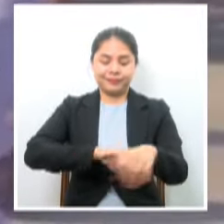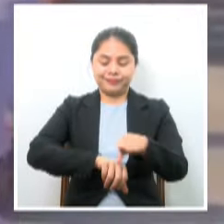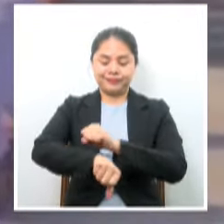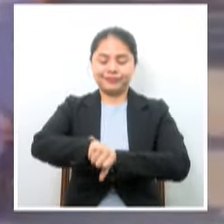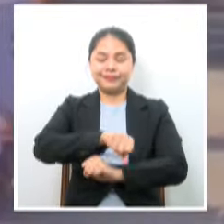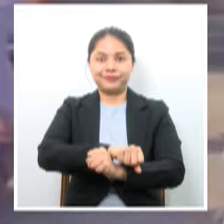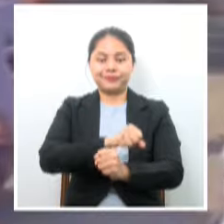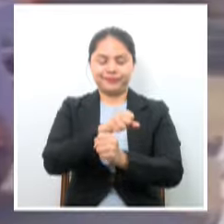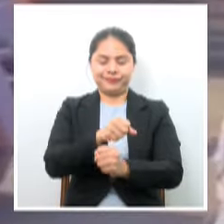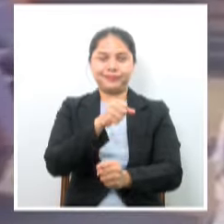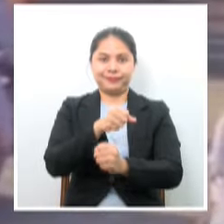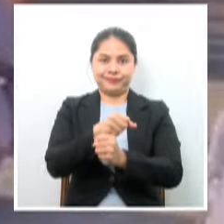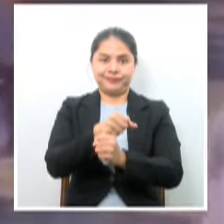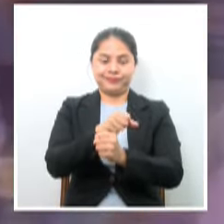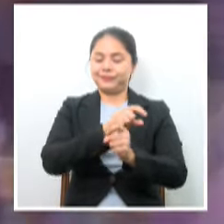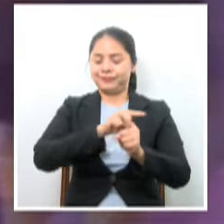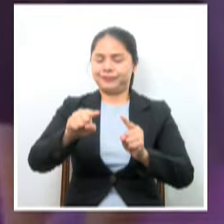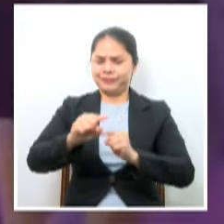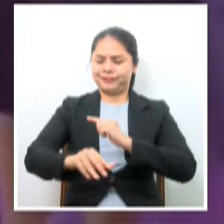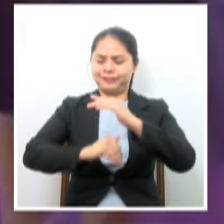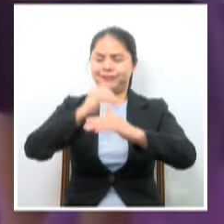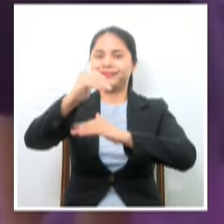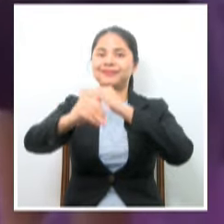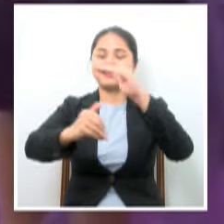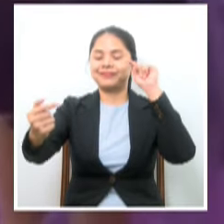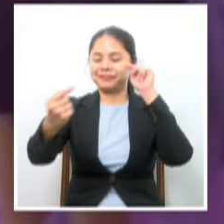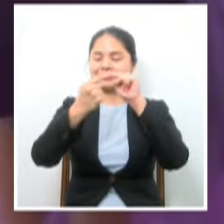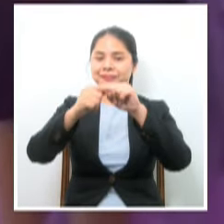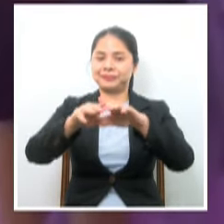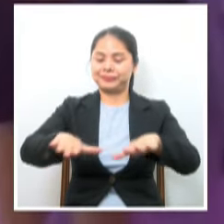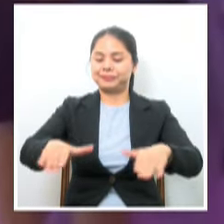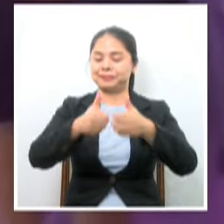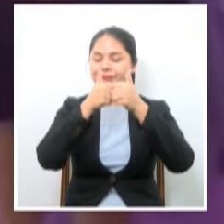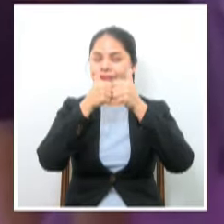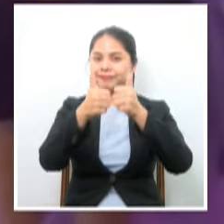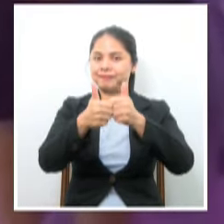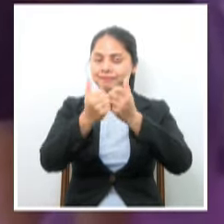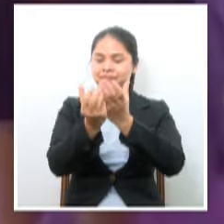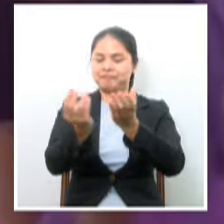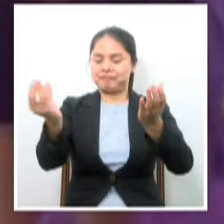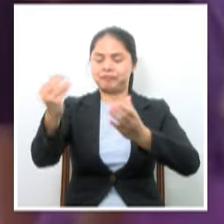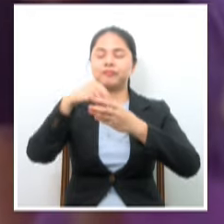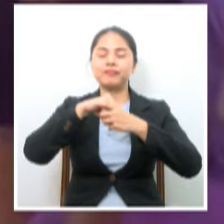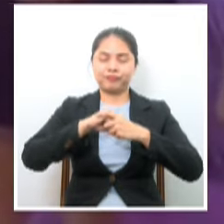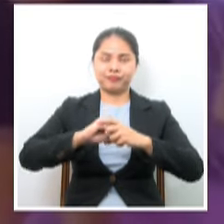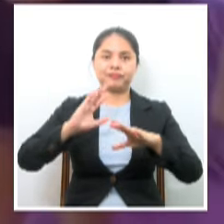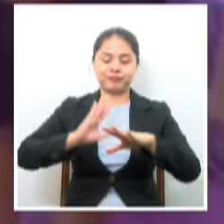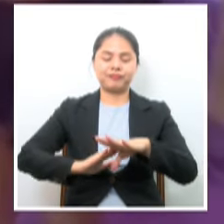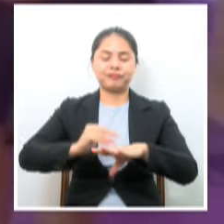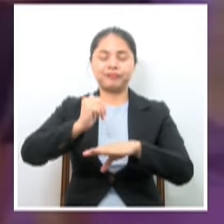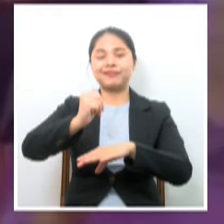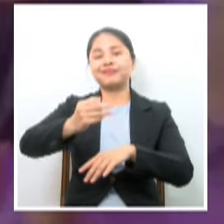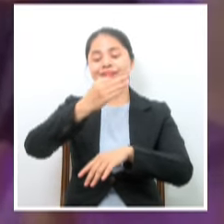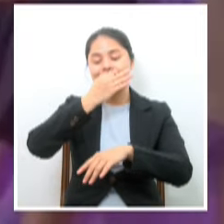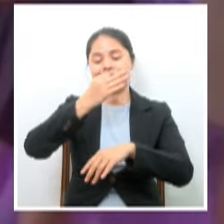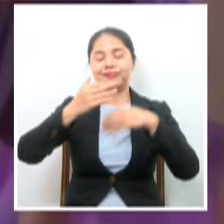ที่เป็นเลิศ Best Practice ขับเคลื่อนกิจกรรมสร้างเด็กดีมีคุณธรรมสู่ทักษะอาชีพขับเค